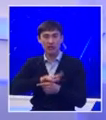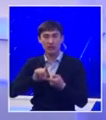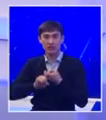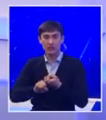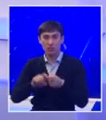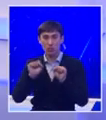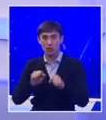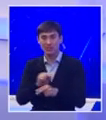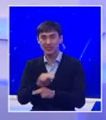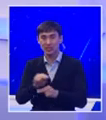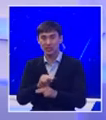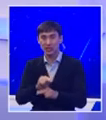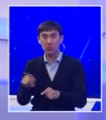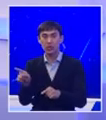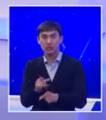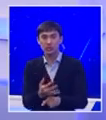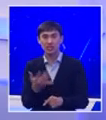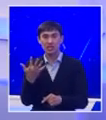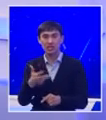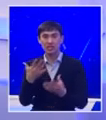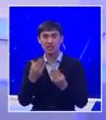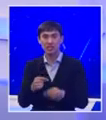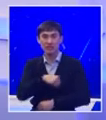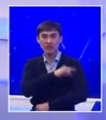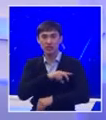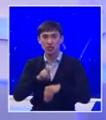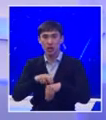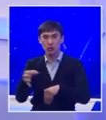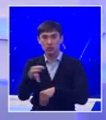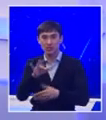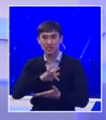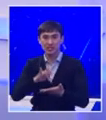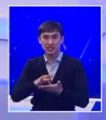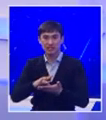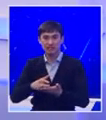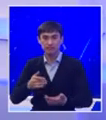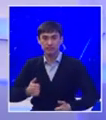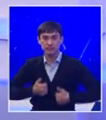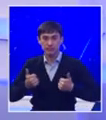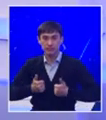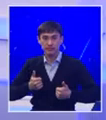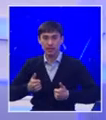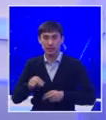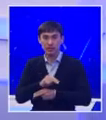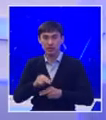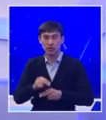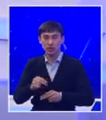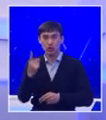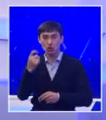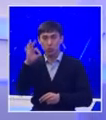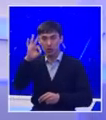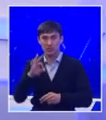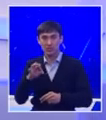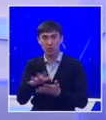можно излечить. На протяжении нескольких дней врачи областного центра боролись за жизнь пациента со 100% поражением легких. И в